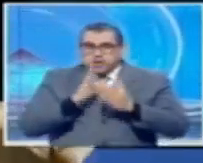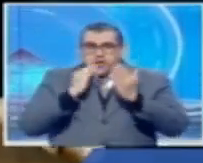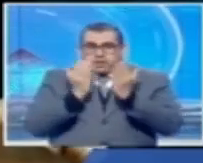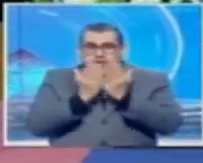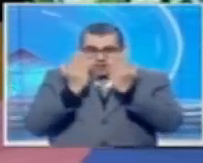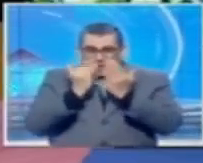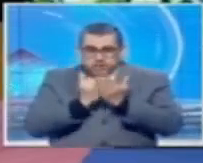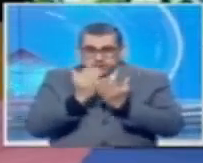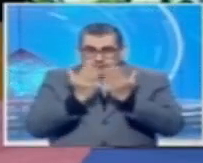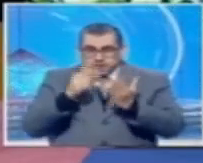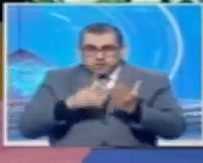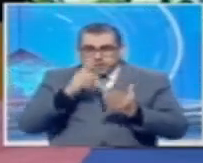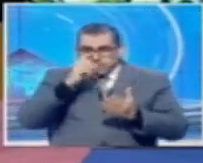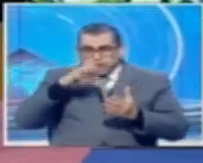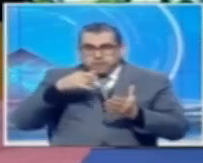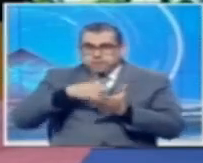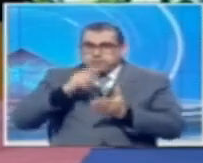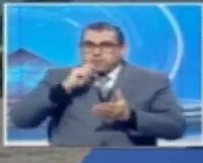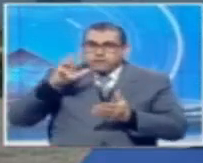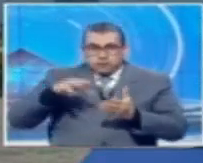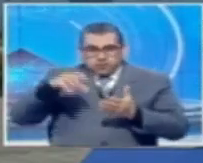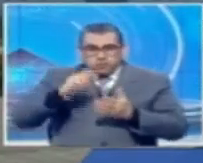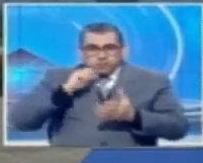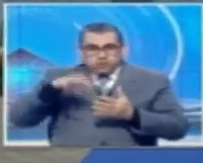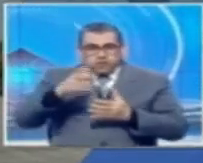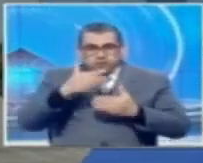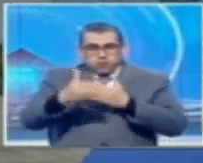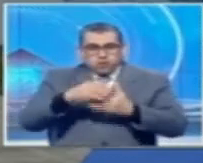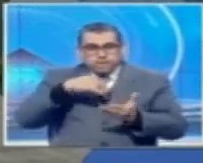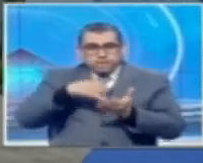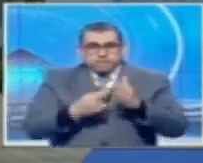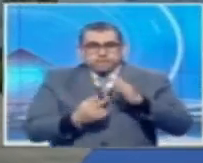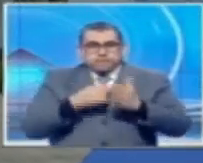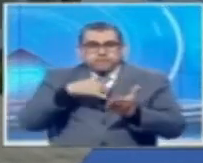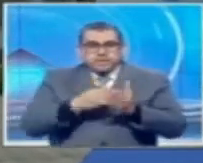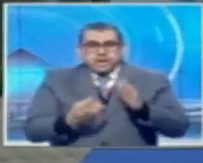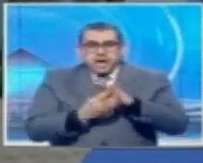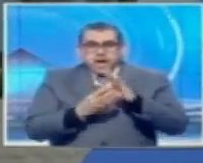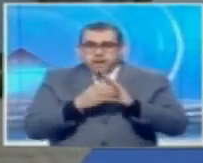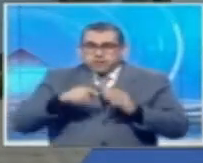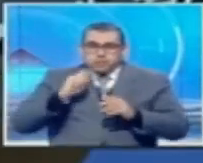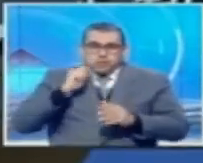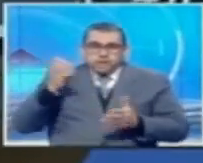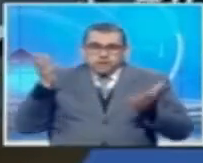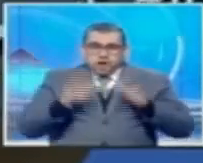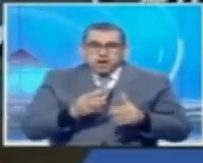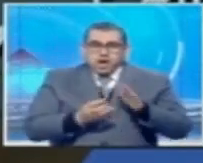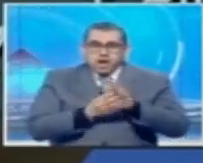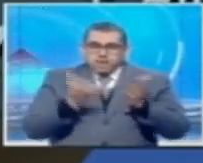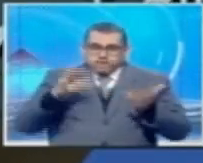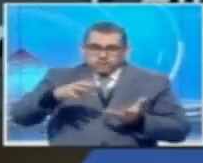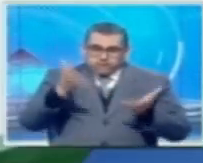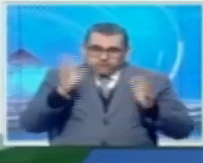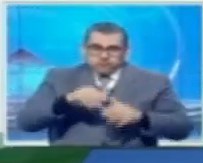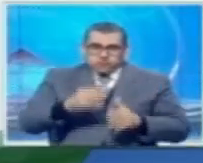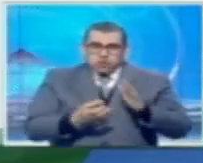اصبح في المدن والمحافظات، ما عنديش النهاردة المدينة الجامعية، لان كل محافظة النهاردة فيها اكتر من